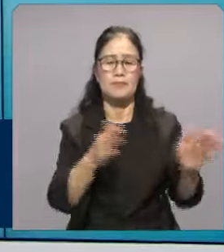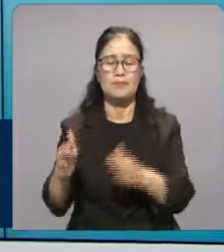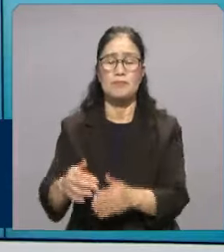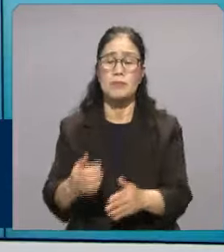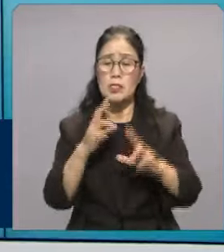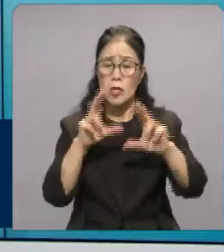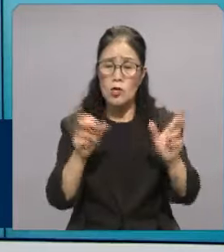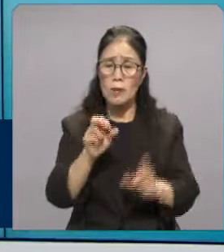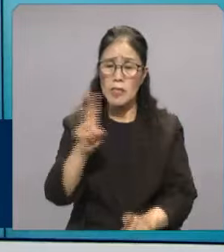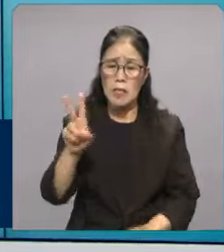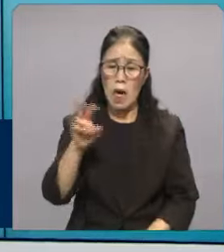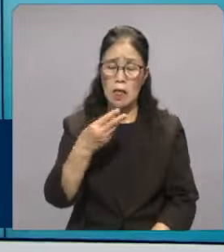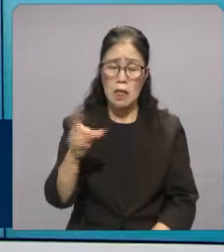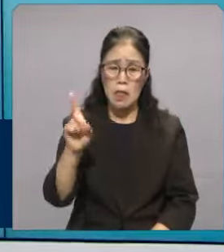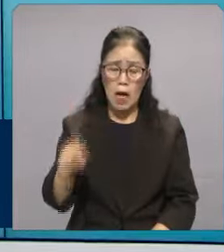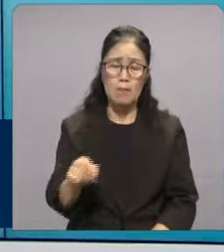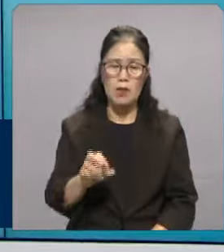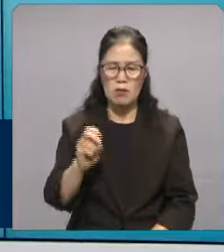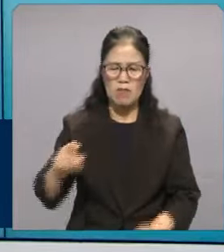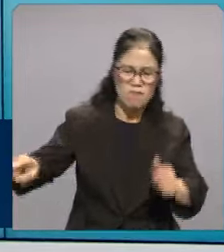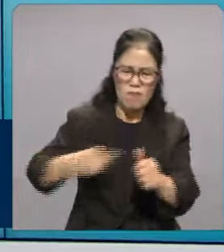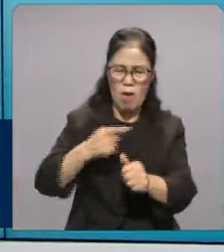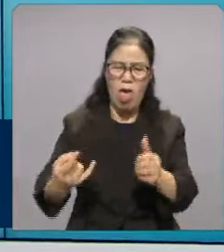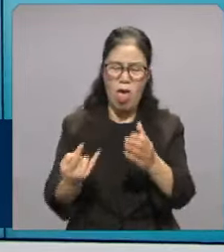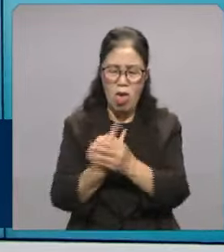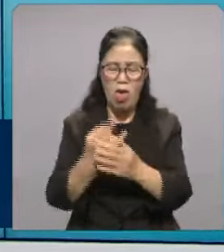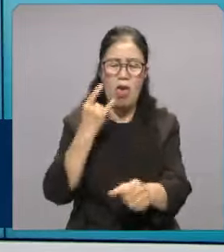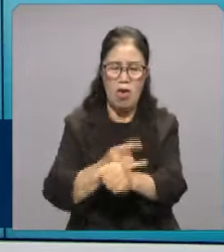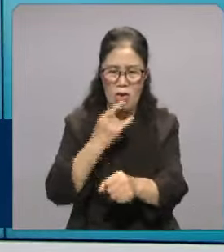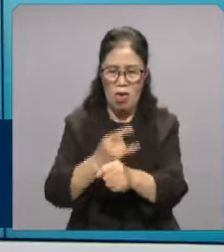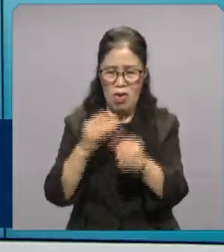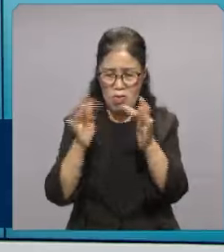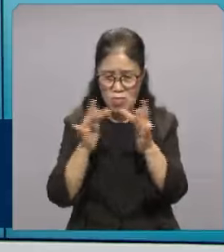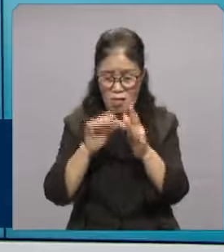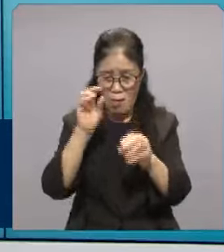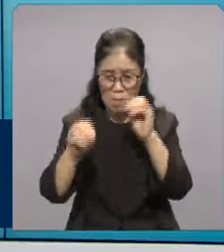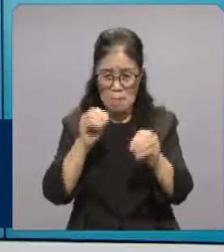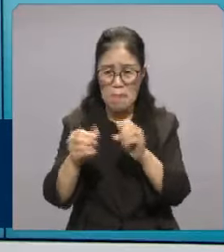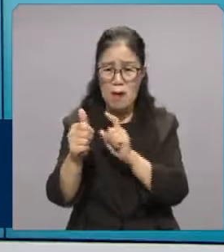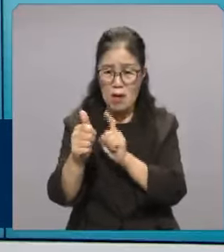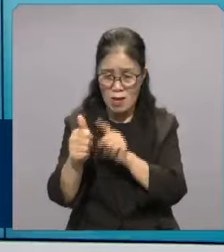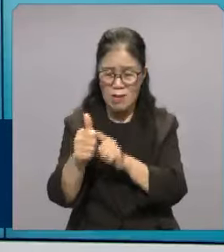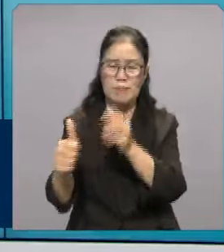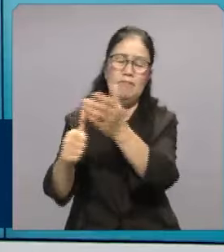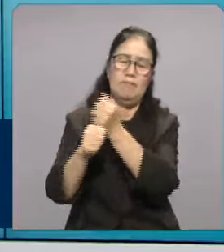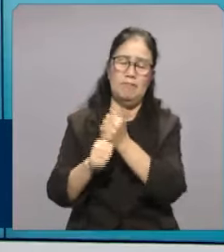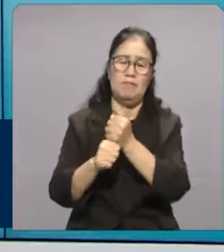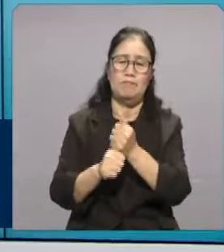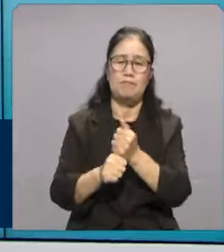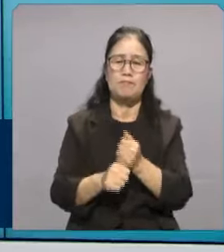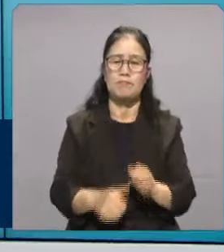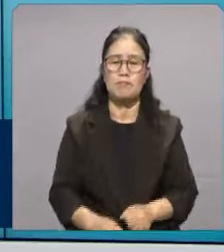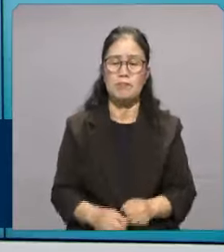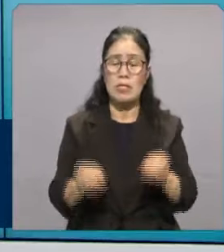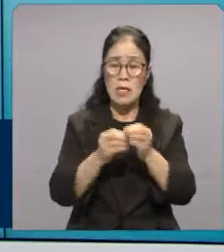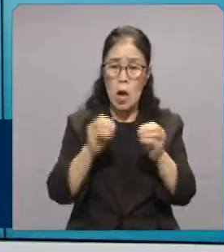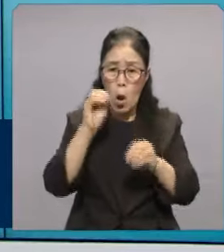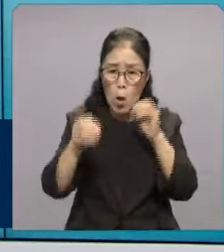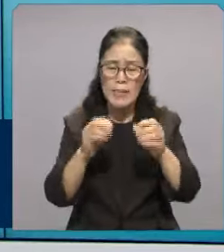경기도 성남시 야탑역에서 흉기 난동을 하겠다고 예고글을 올린 20대 남성이 경찰에 붙잡혔습니다. 범행은 글을